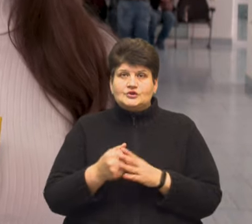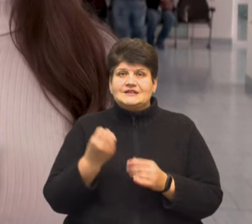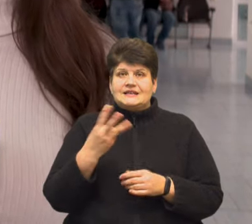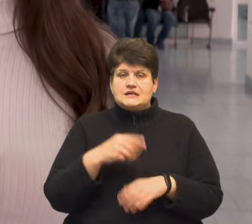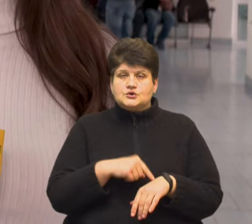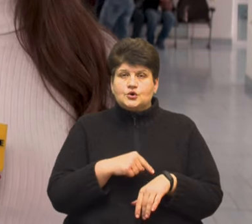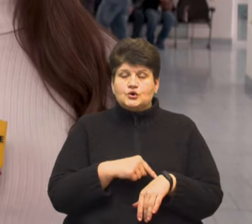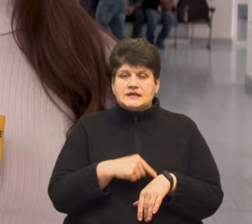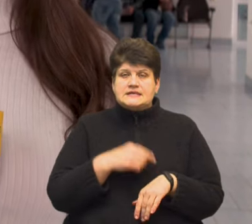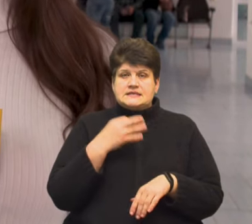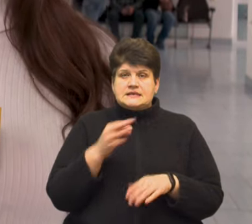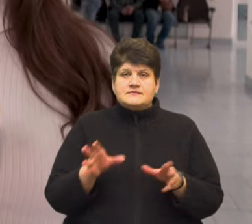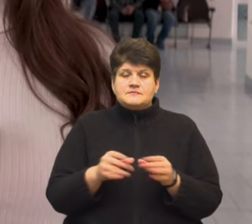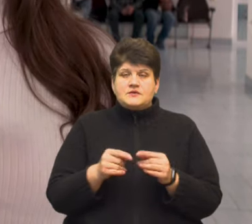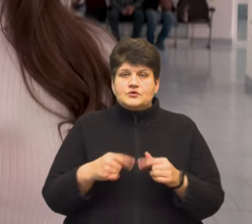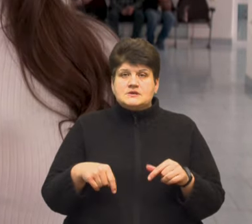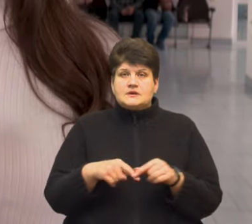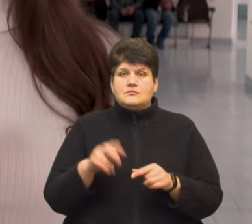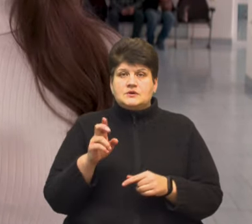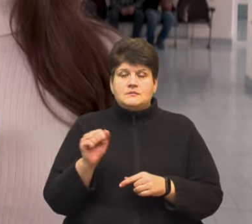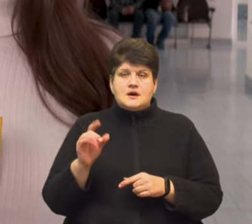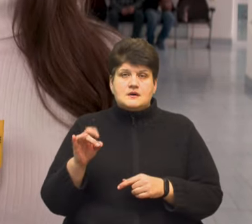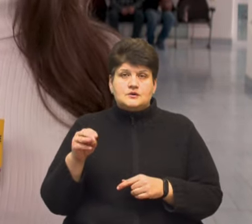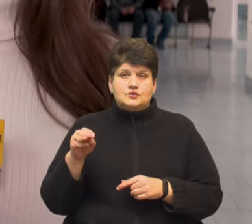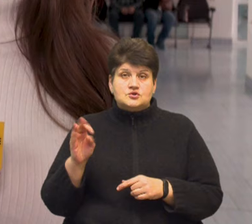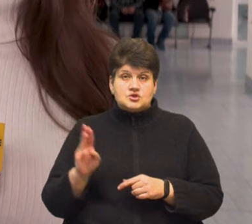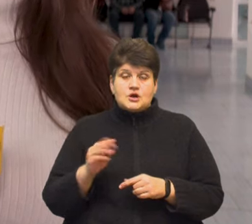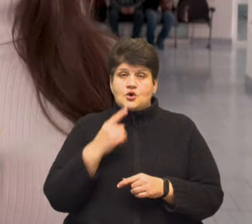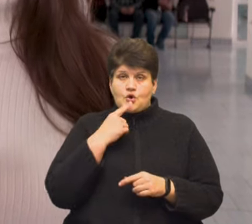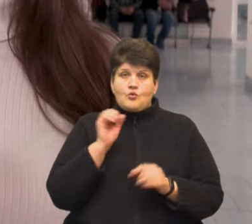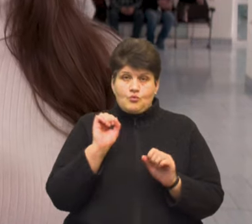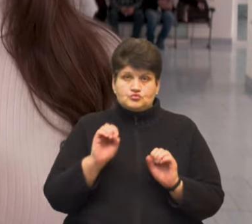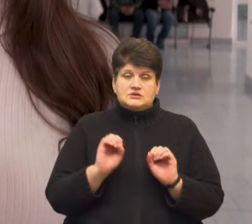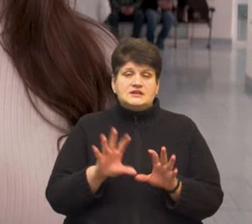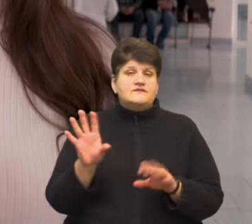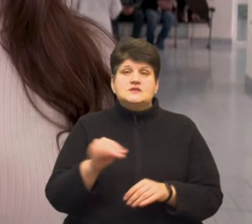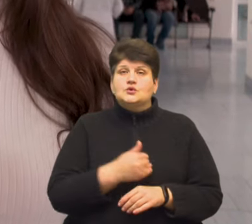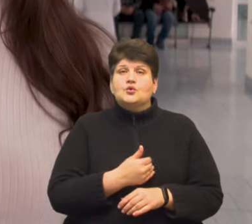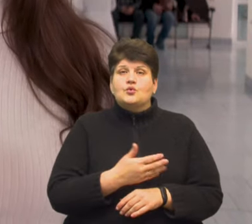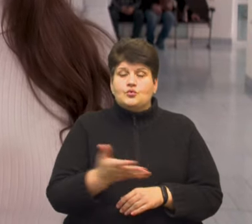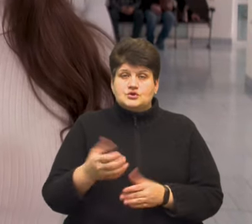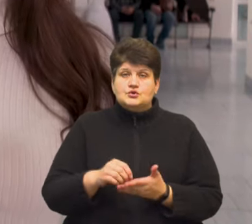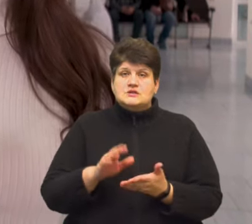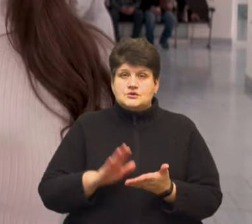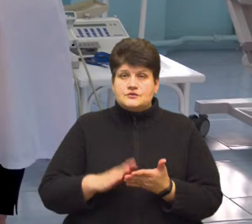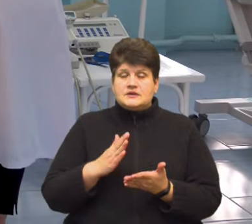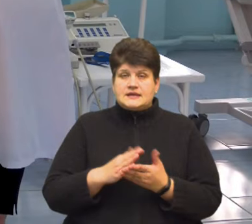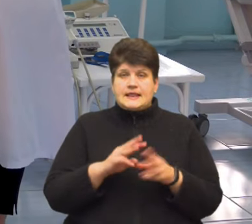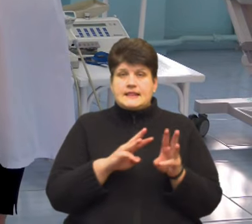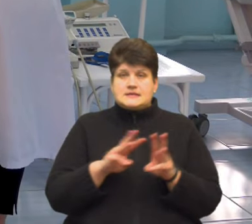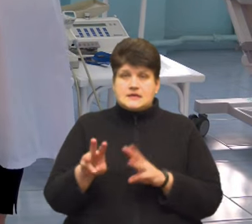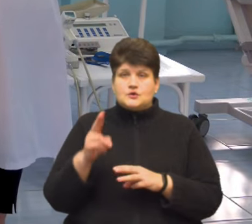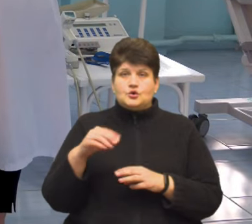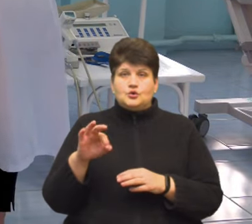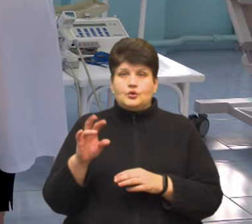один із співорганізаторів акції Богдан бартош здати кров можуть усі охочі а також ті люди які зареєструвалися на сайті donor.ua до